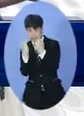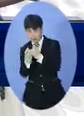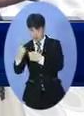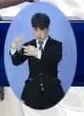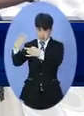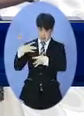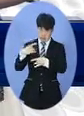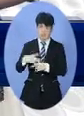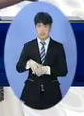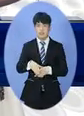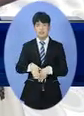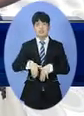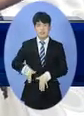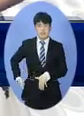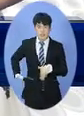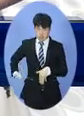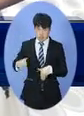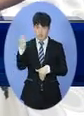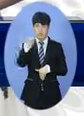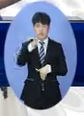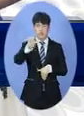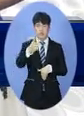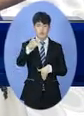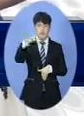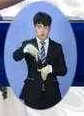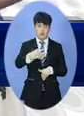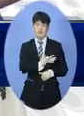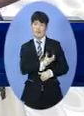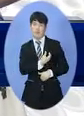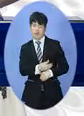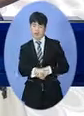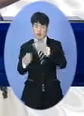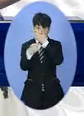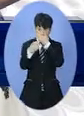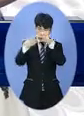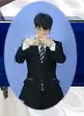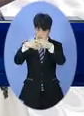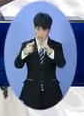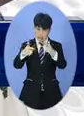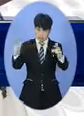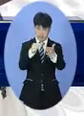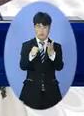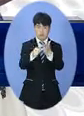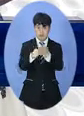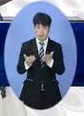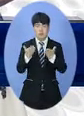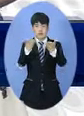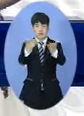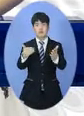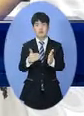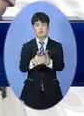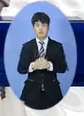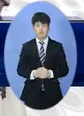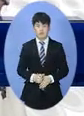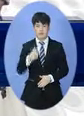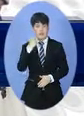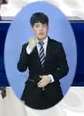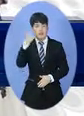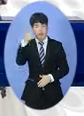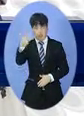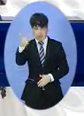및 개인으로부터 기증받은 기저귀, 분유, 동화책 젖병소독기 등 명유와 용품을 전달했다는